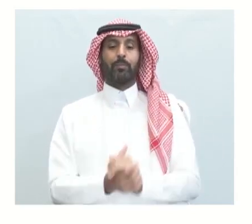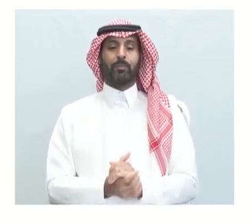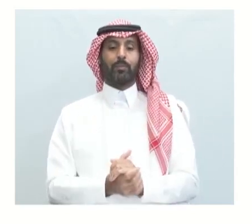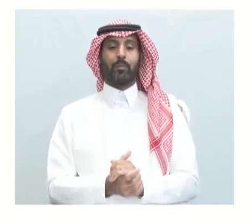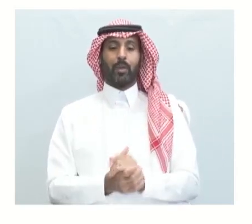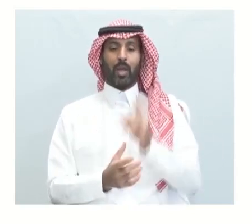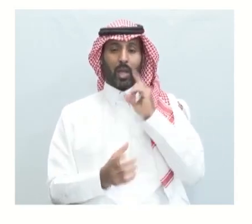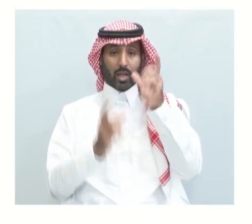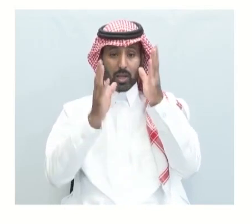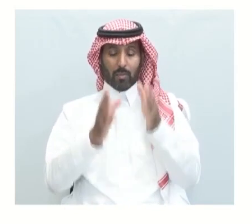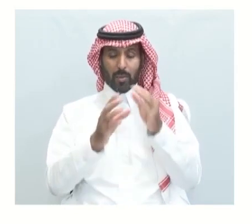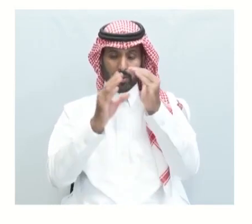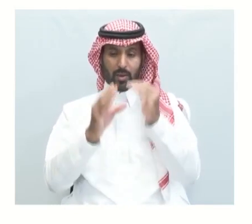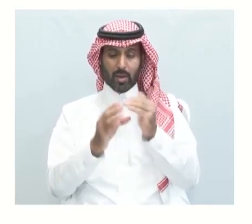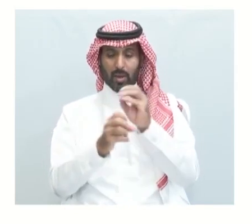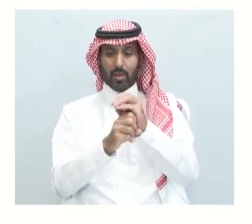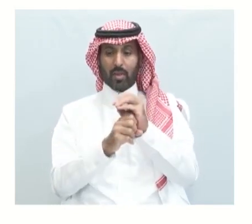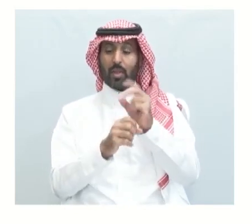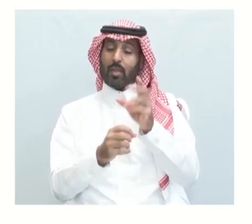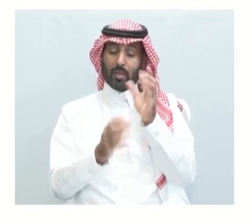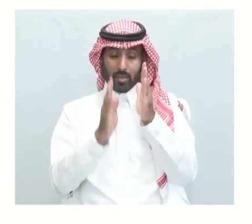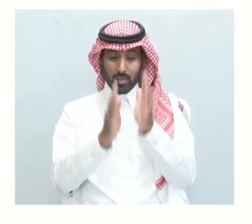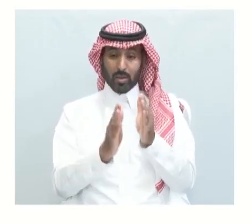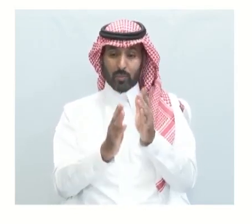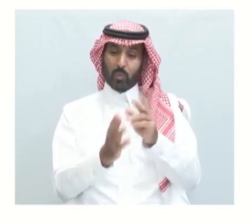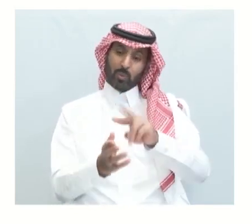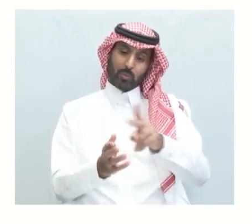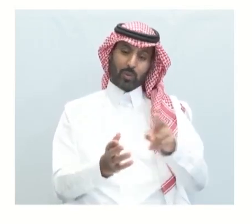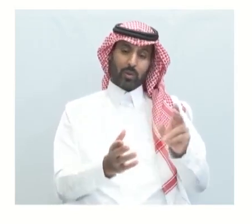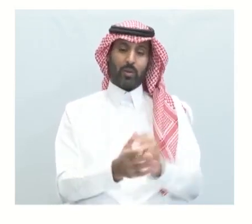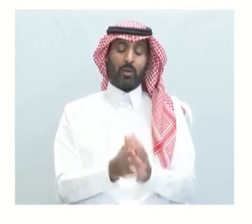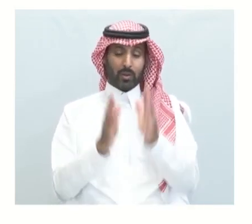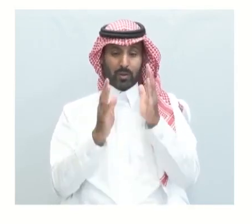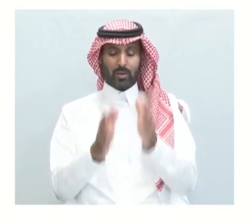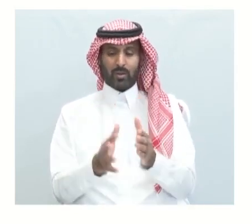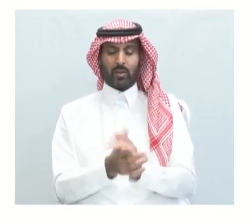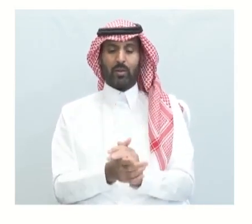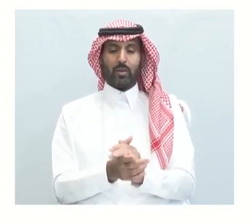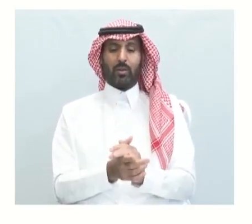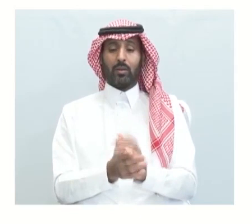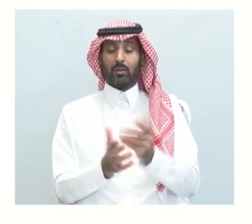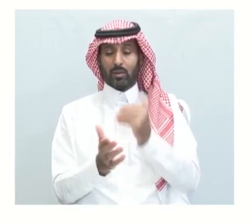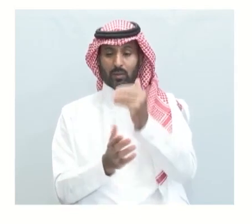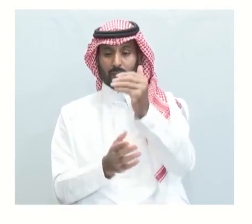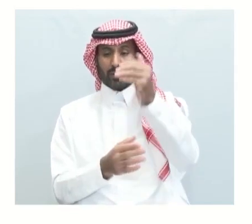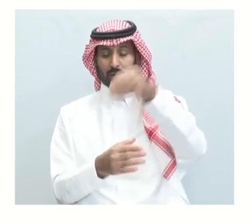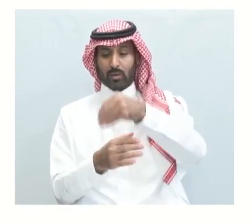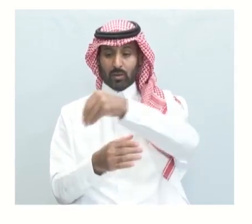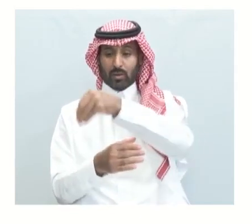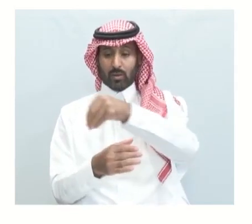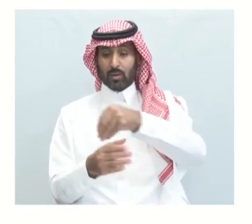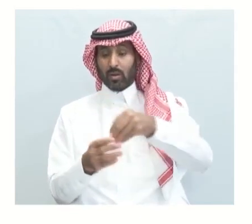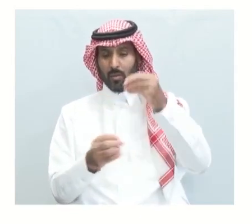هياكل البيانات الثابته والمتغيره سبق توضيح ان هياكل البيانات هي طريقه فعاله لتخزين البيانات